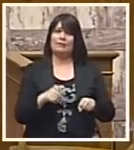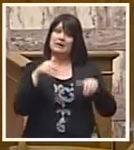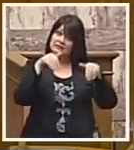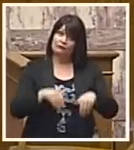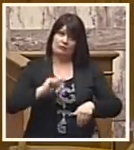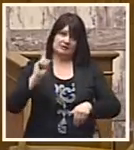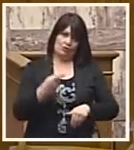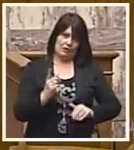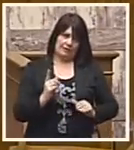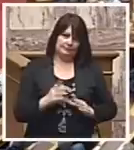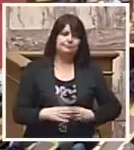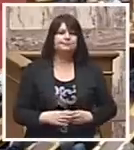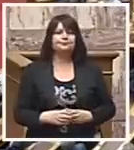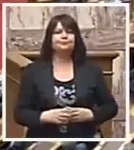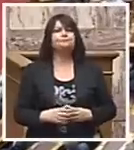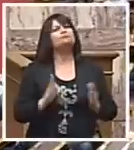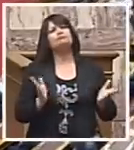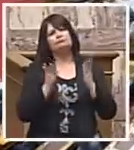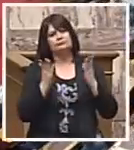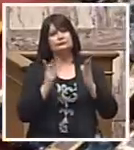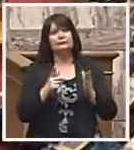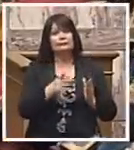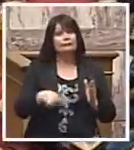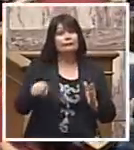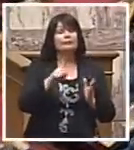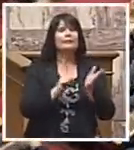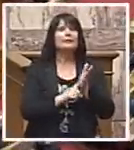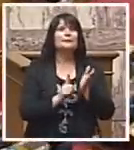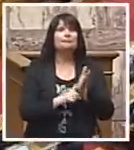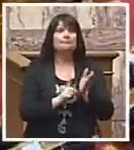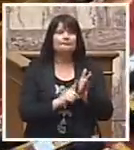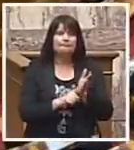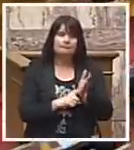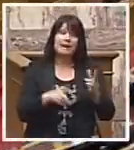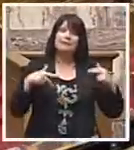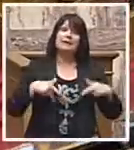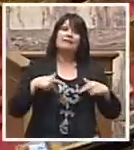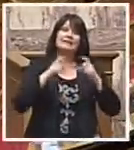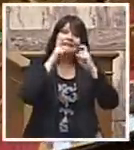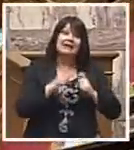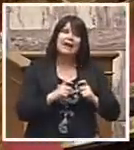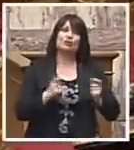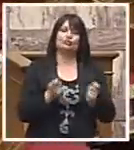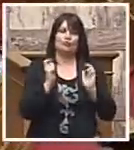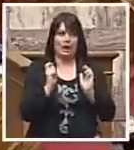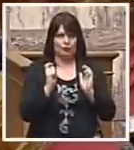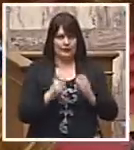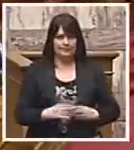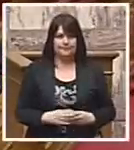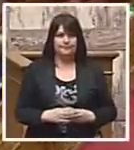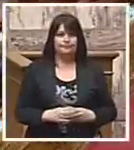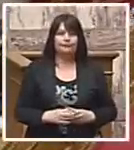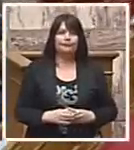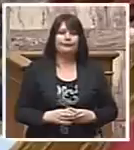σεβόμαστε. Σε κάθε περίπτωση, εμείς πρέπει και κάνουμε ως κυβέρνηση το δικό μας χρέος. Πρώτος